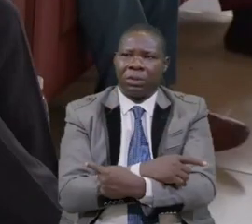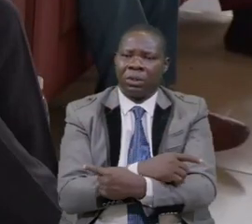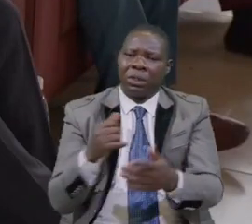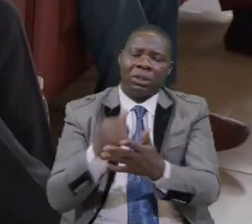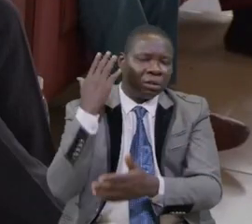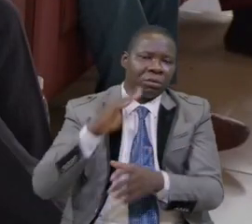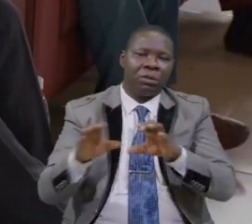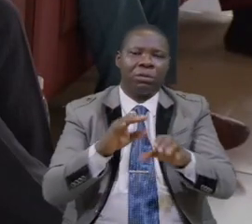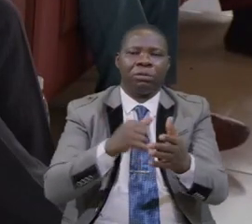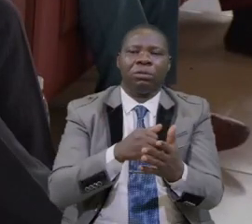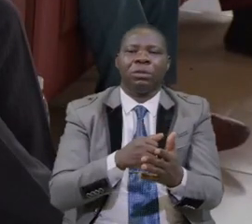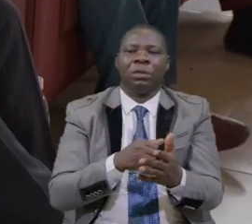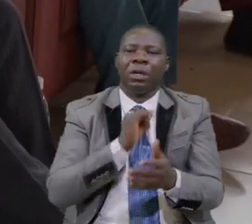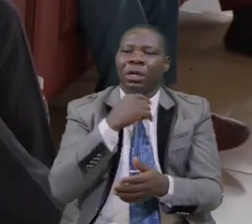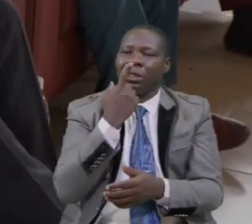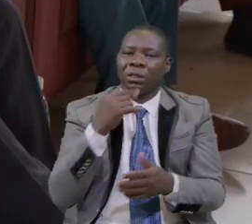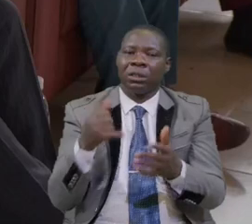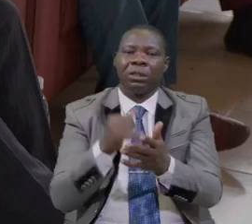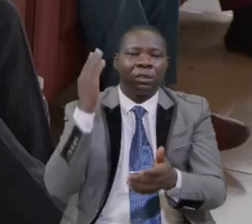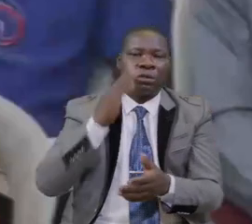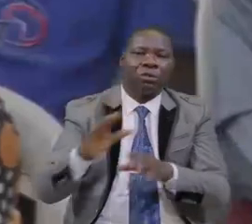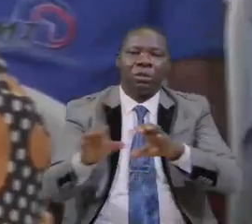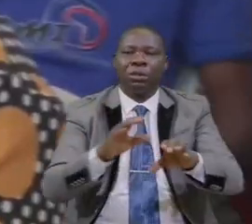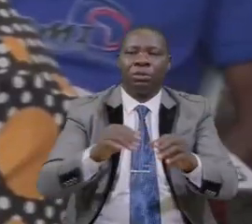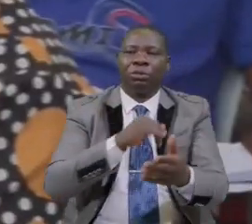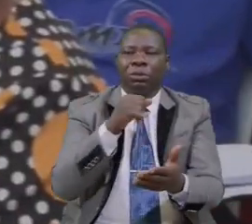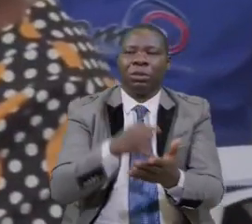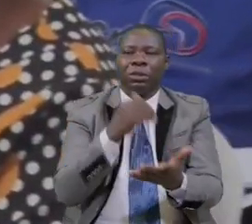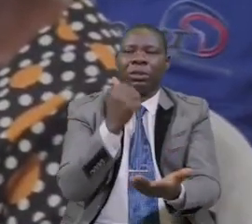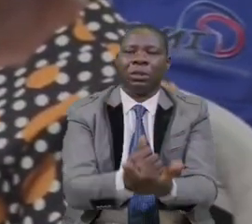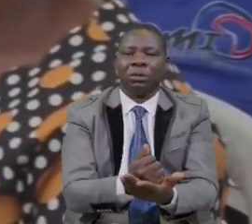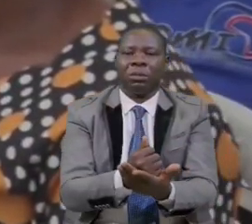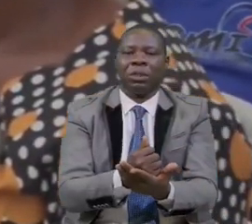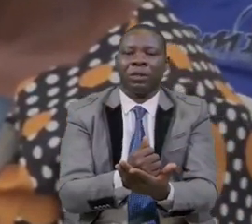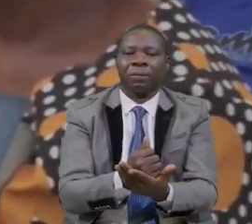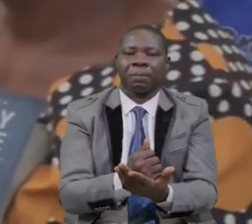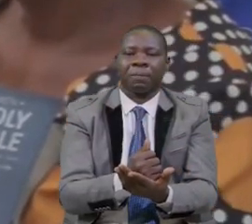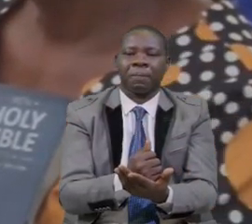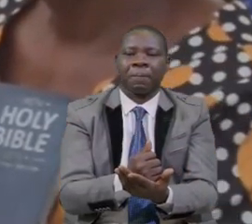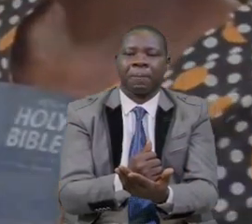Il dit, ça le fera.